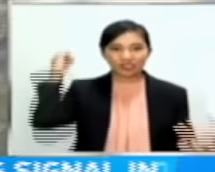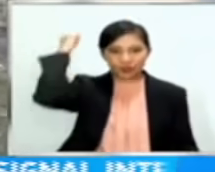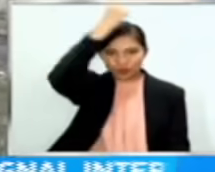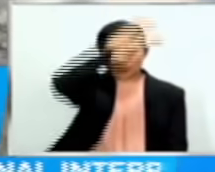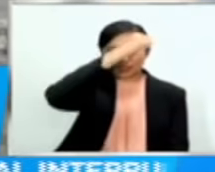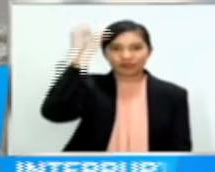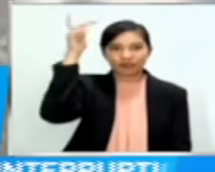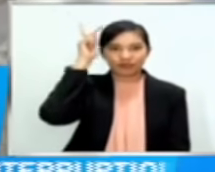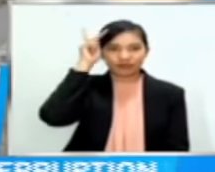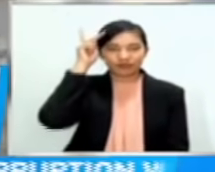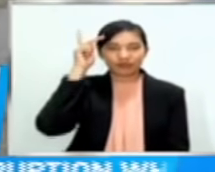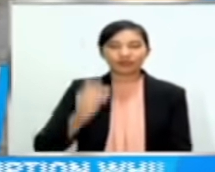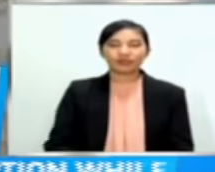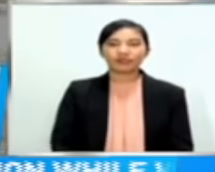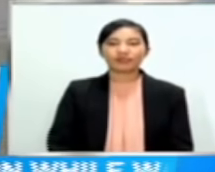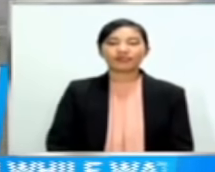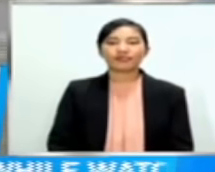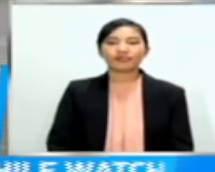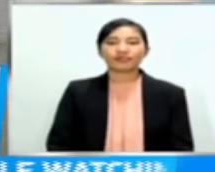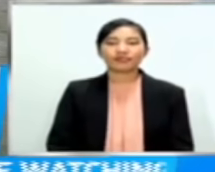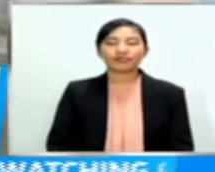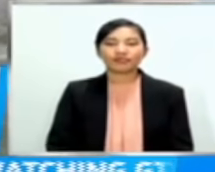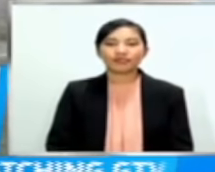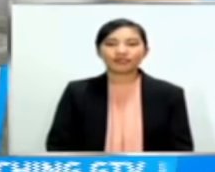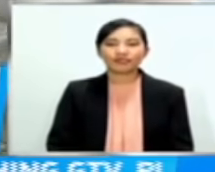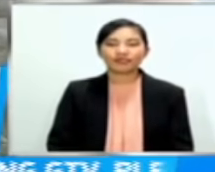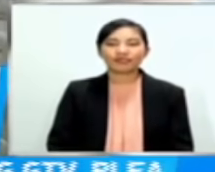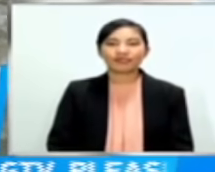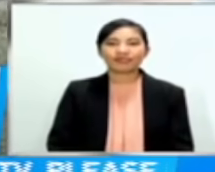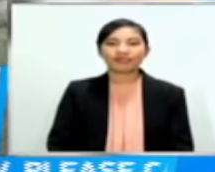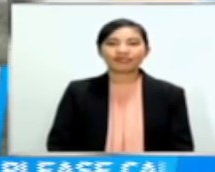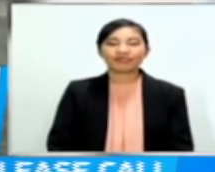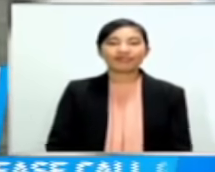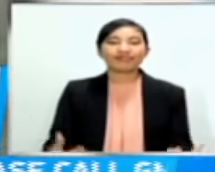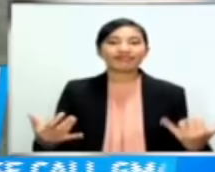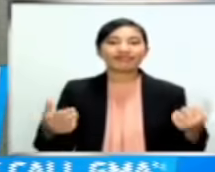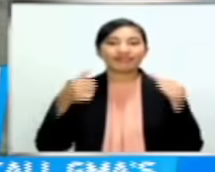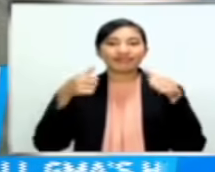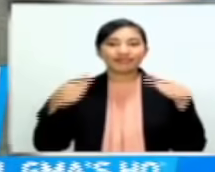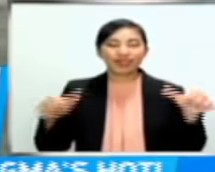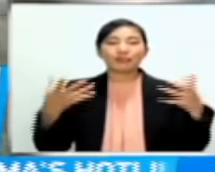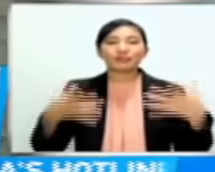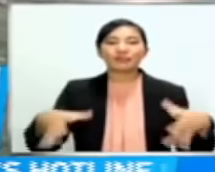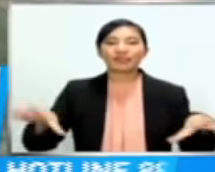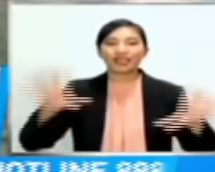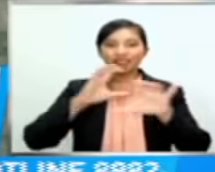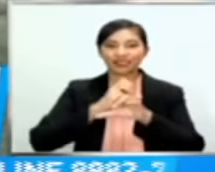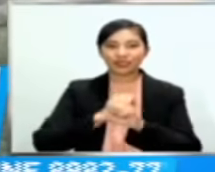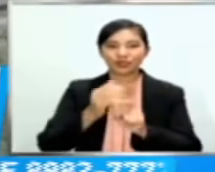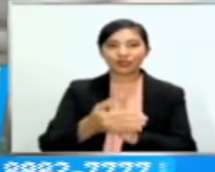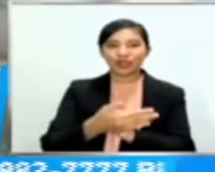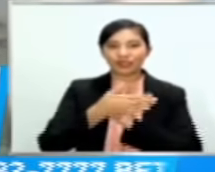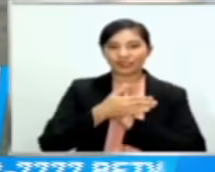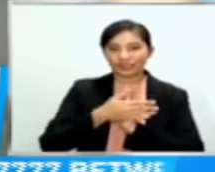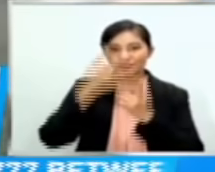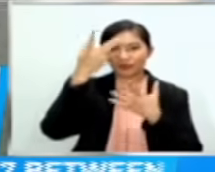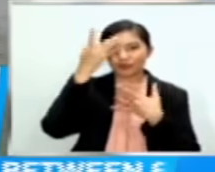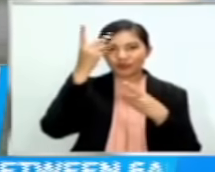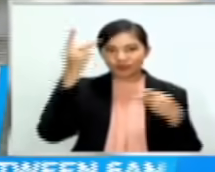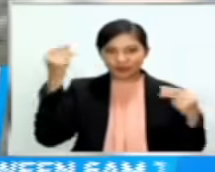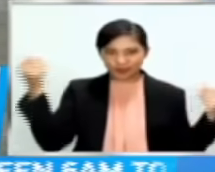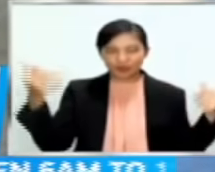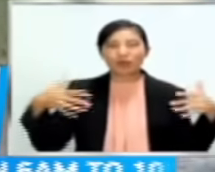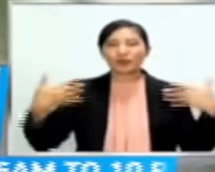Ngayon, nagoto na po si Babette Limbaga. Siya ay nakatapos sa kanyang quarantine facility. Bonggesis talaga